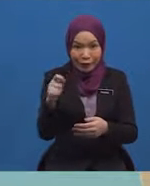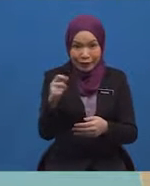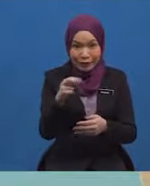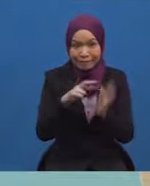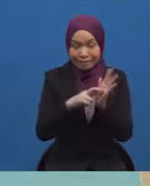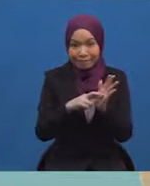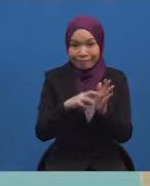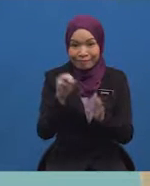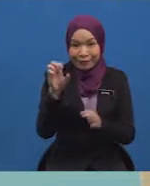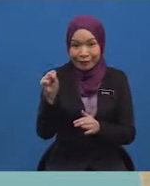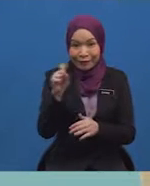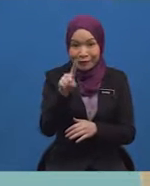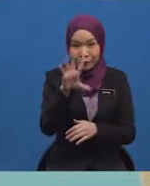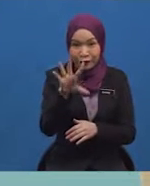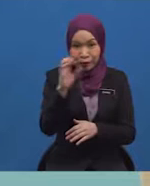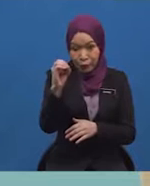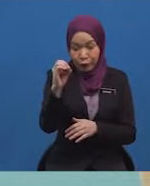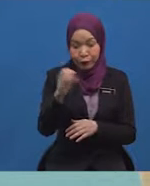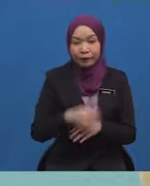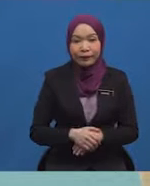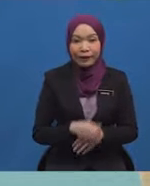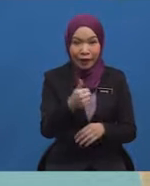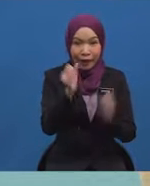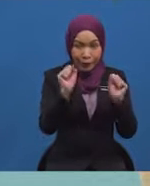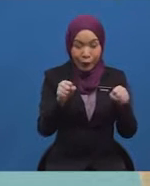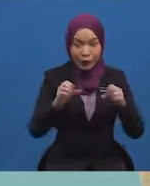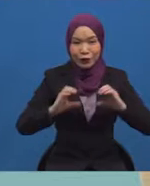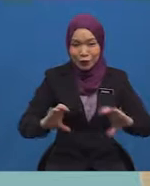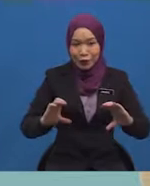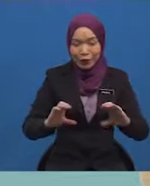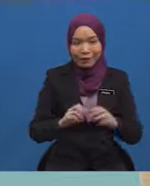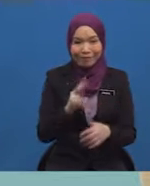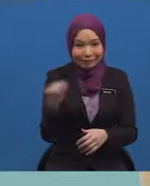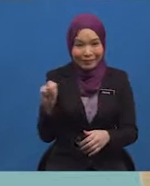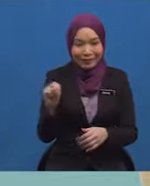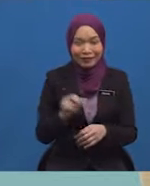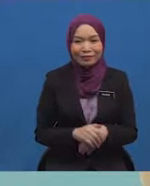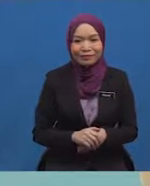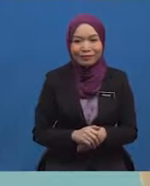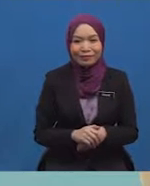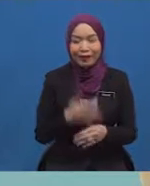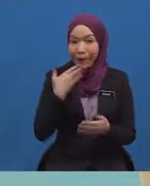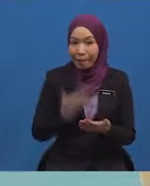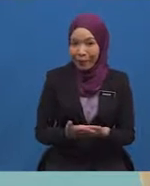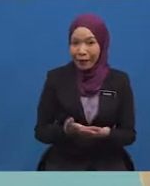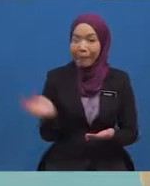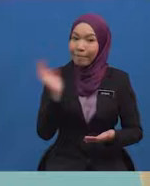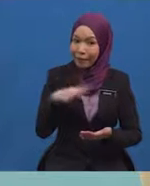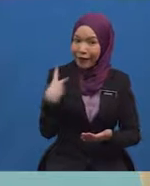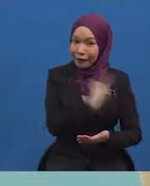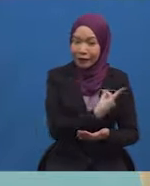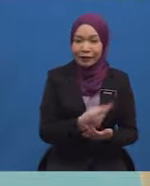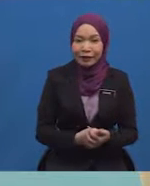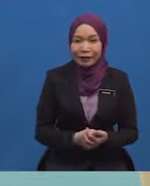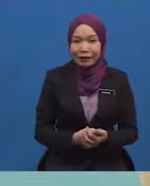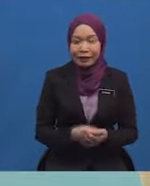surat 150. Anda boleh cuba kemudiannya. Baiklah, mari kita teruskan